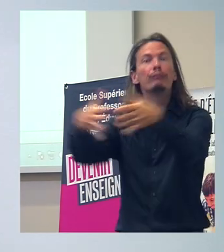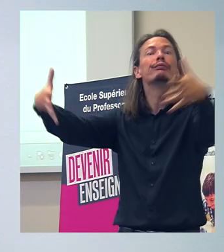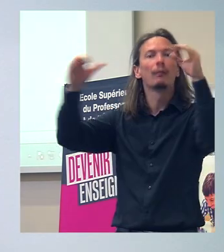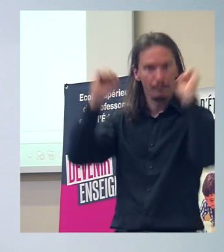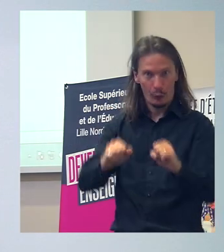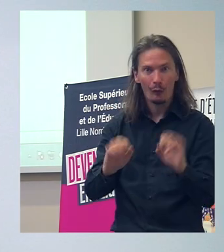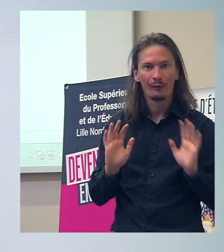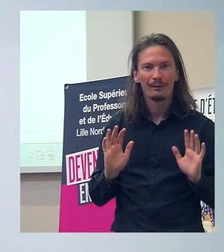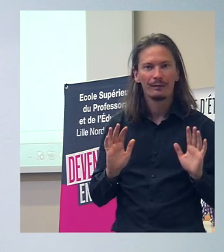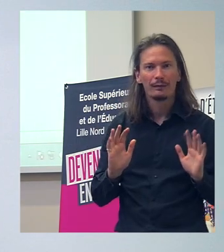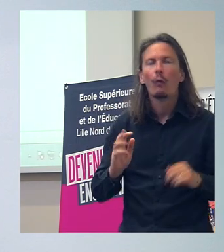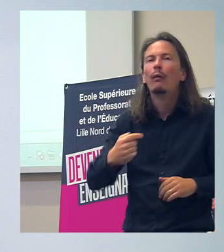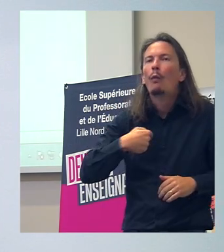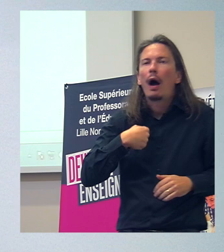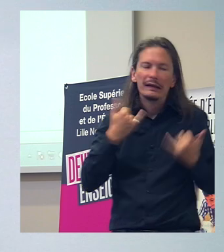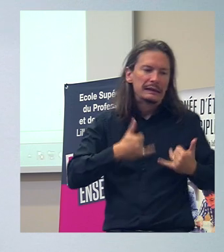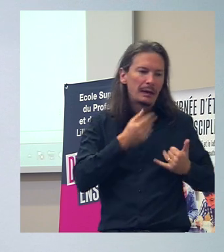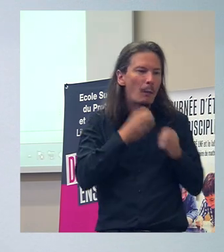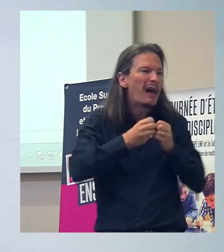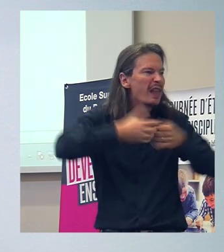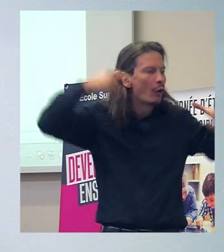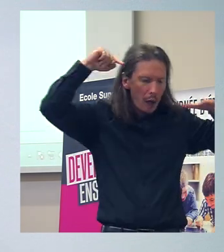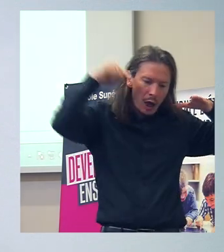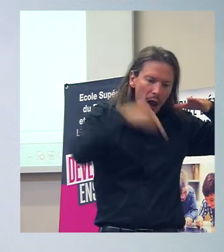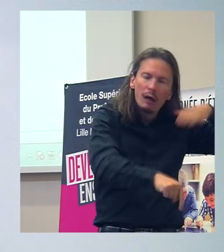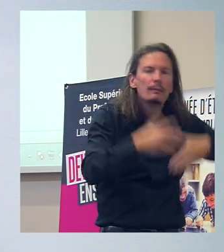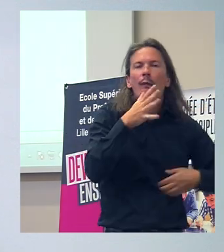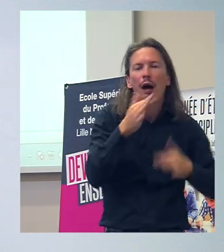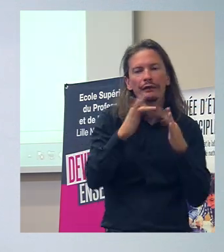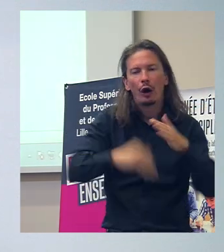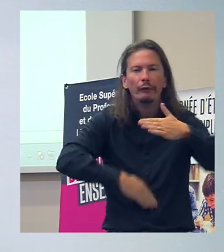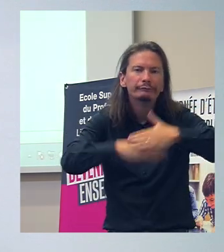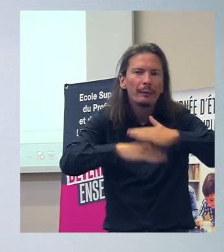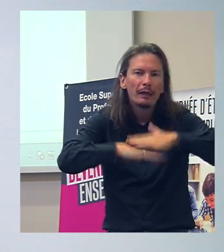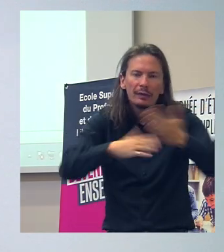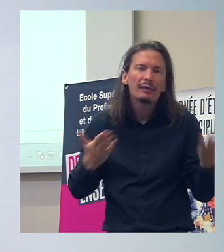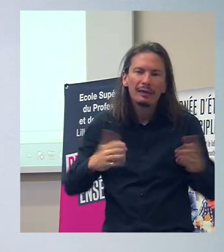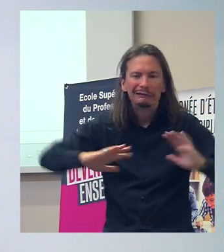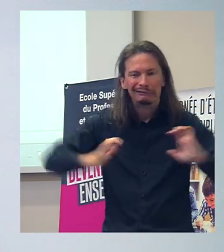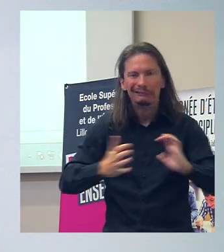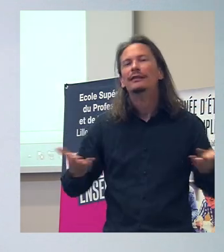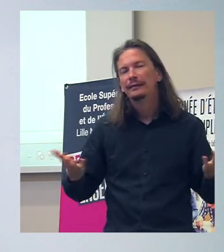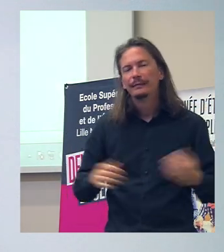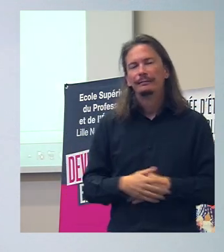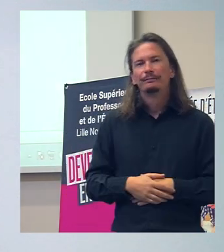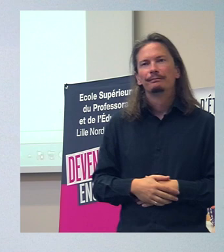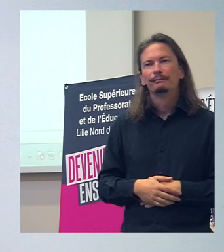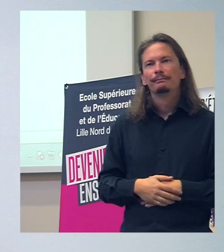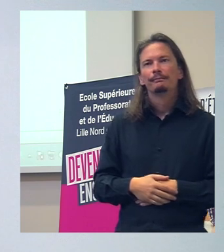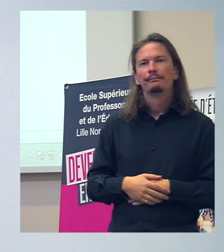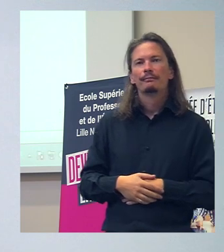moi, je ne peux pas développer ici parce que le temps, évidemment, est limité,